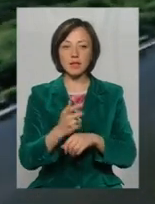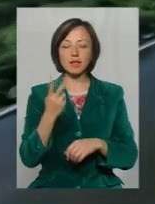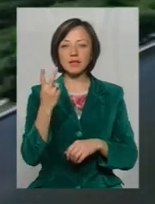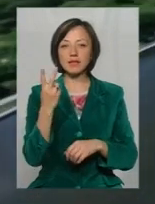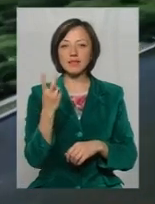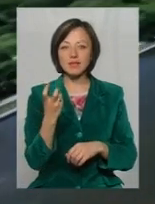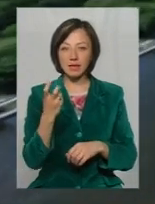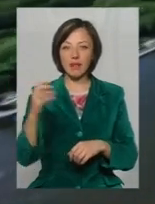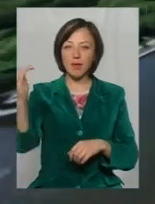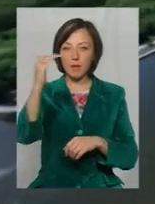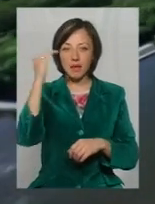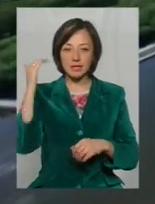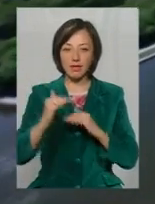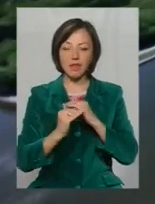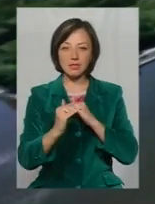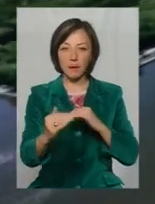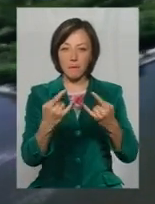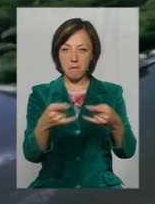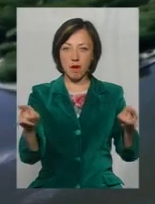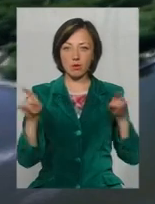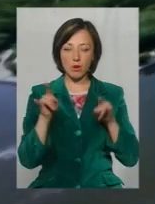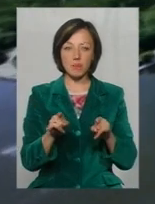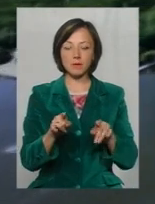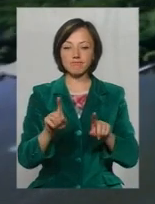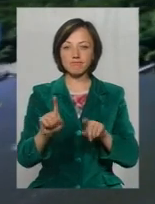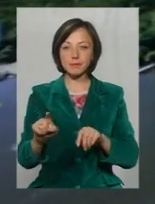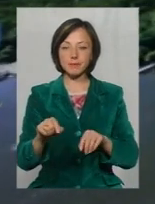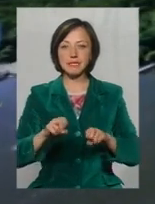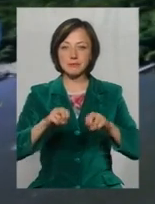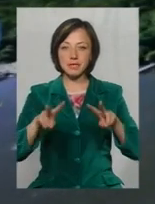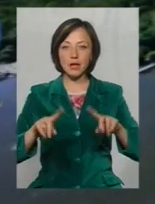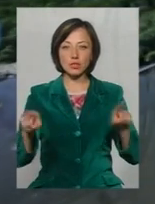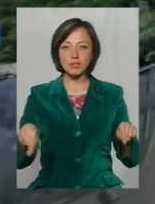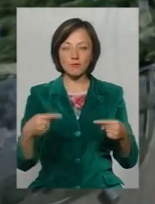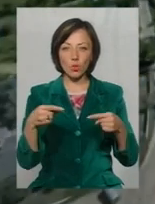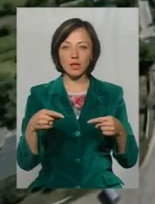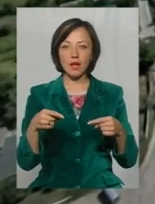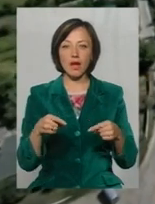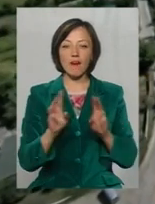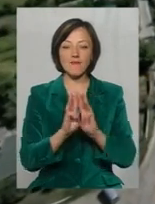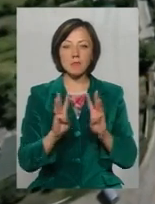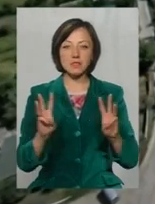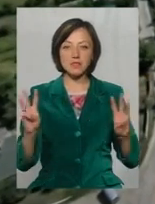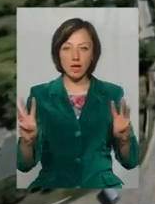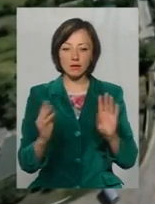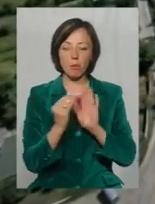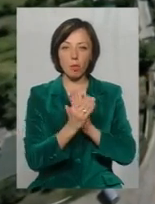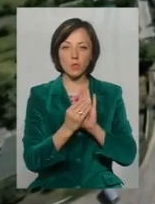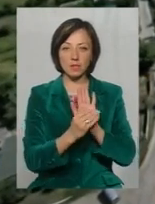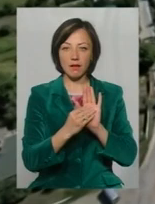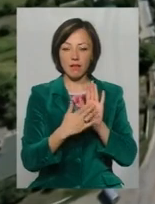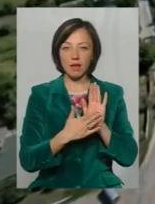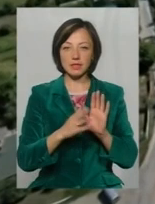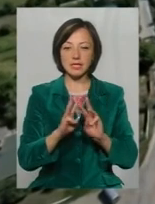наземних панорам. Щоб пролетіти над містом, достатньо перейти на спеціально створений для віртуальної мандрівки веб-сайт. Посилання можна знайти на